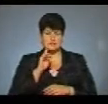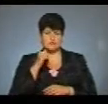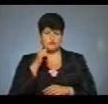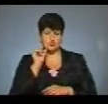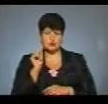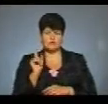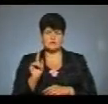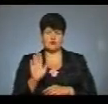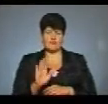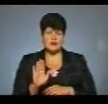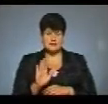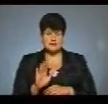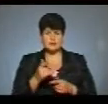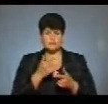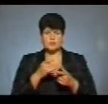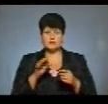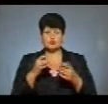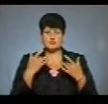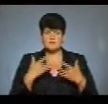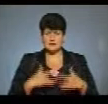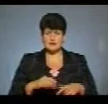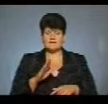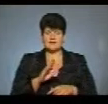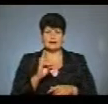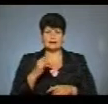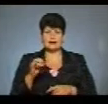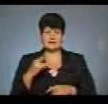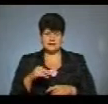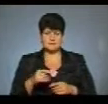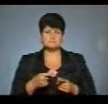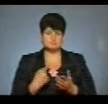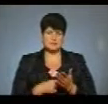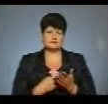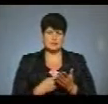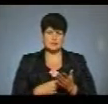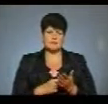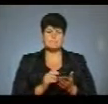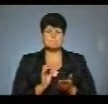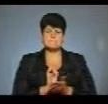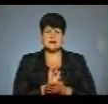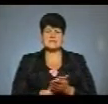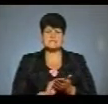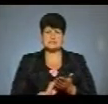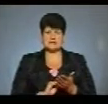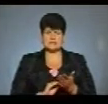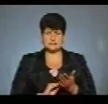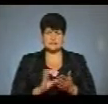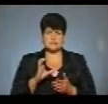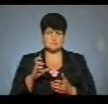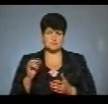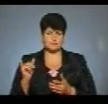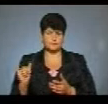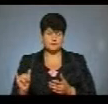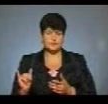11 вересня. Інформацію про звільнення Віталія Найди підтвердив прес-секретар Служби безпеки області Петро Королюк. За його